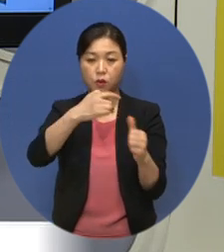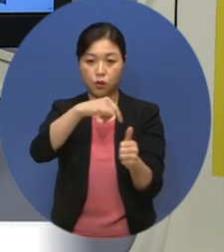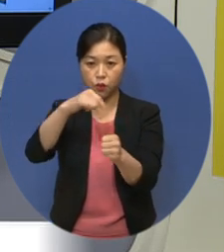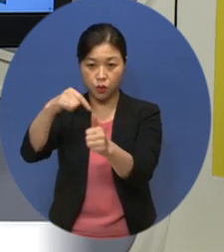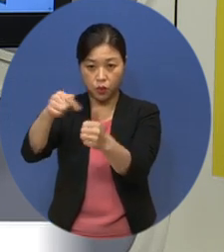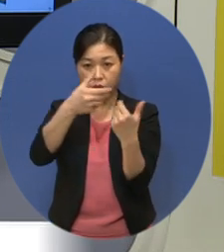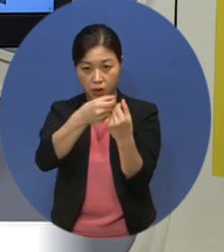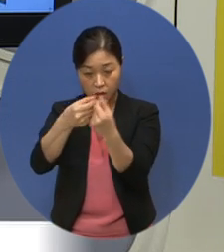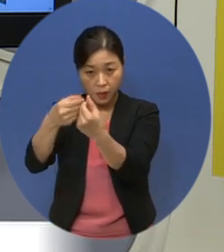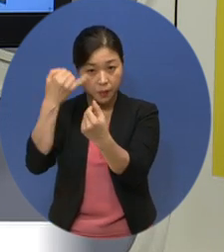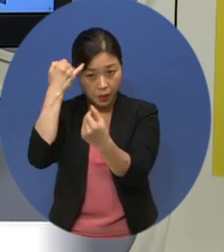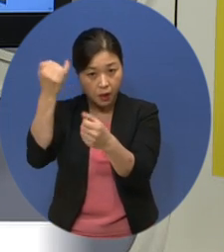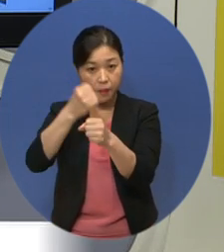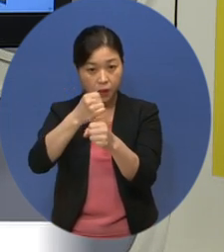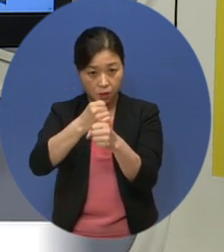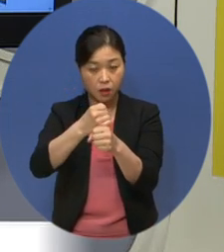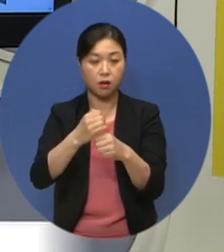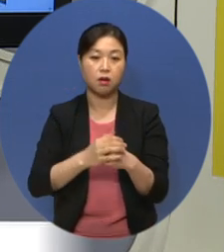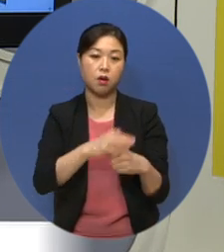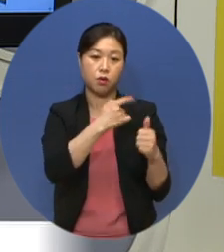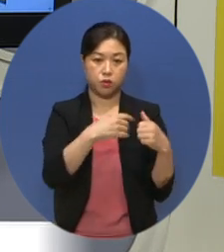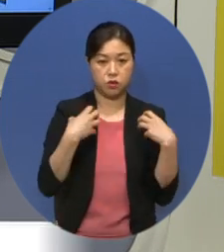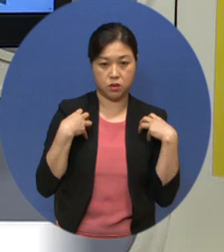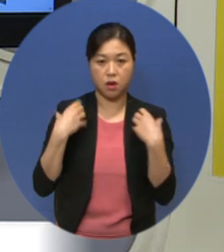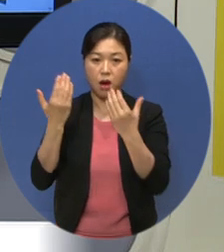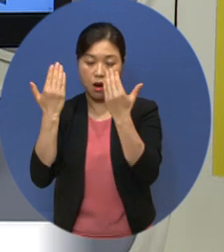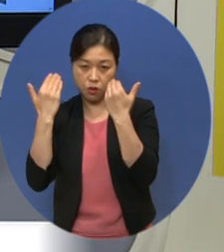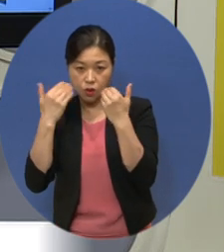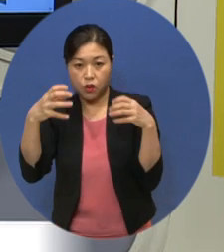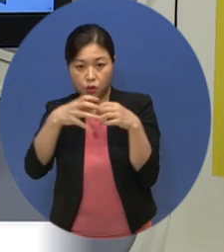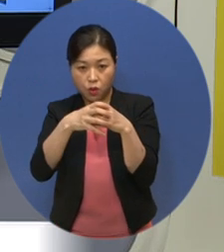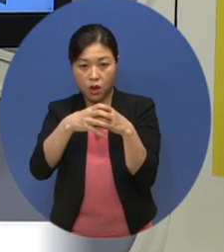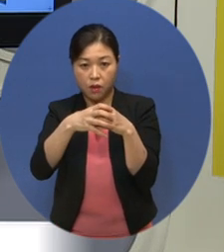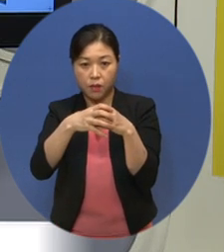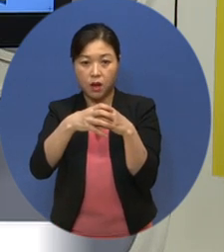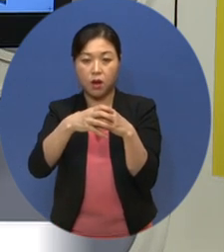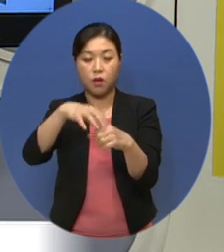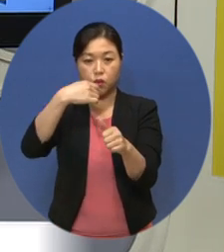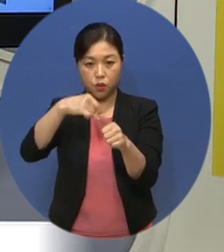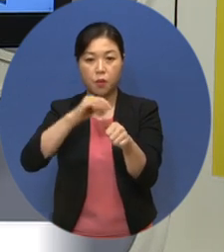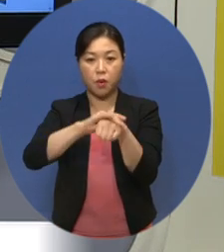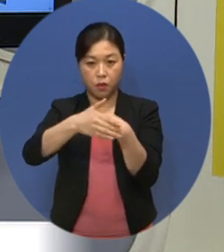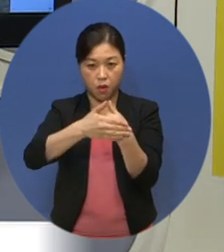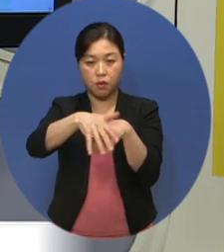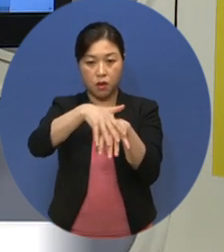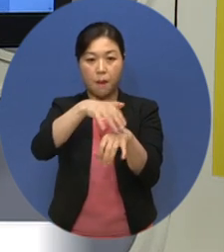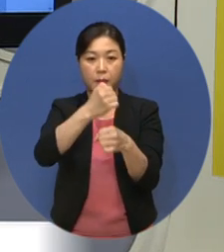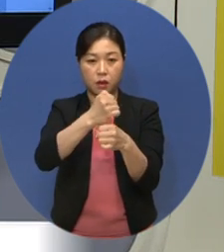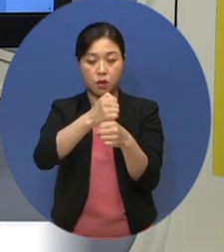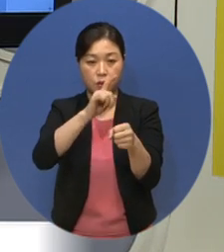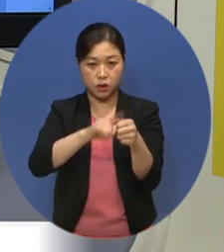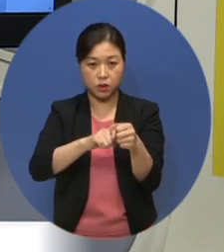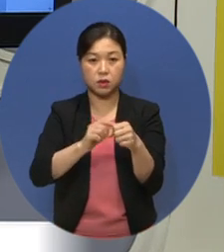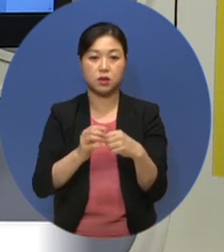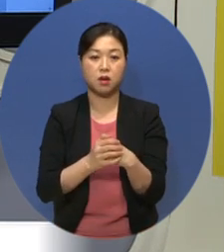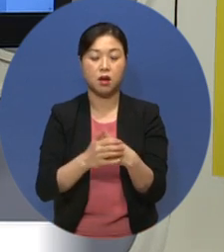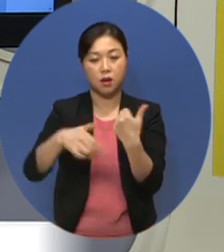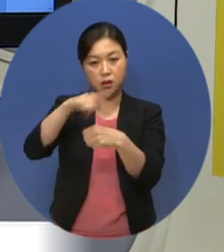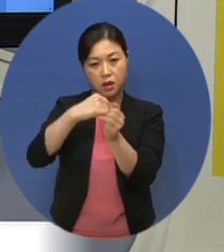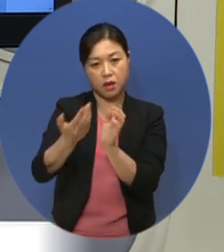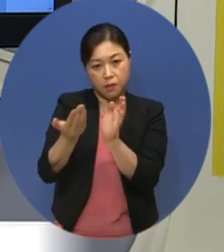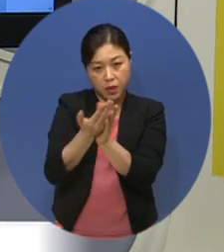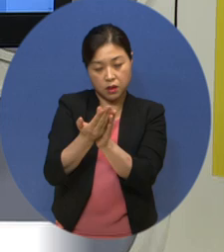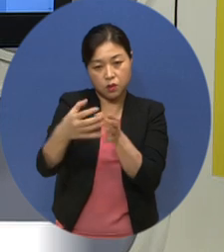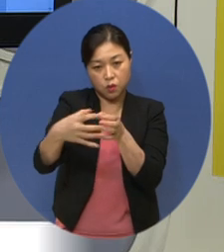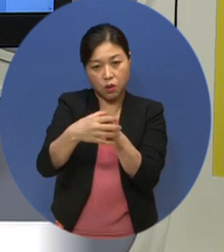모델을 개발하고 교육청과 학교의 통합교육 협력 체제를 강화하기 위한 현장 밀착형 통합교육